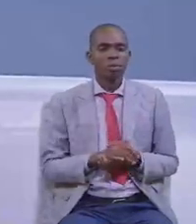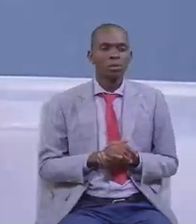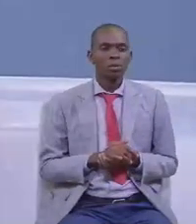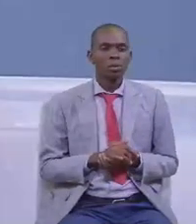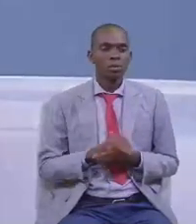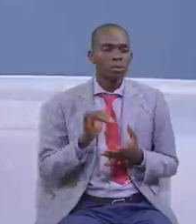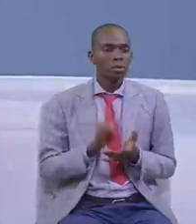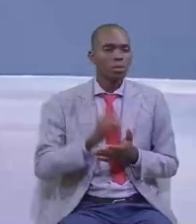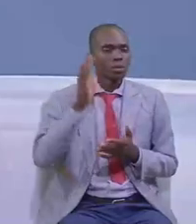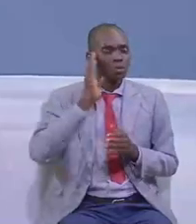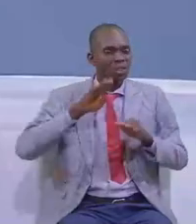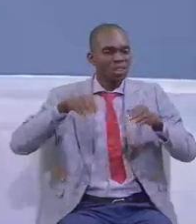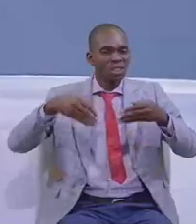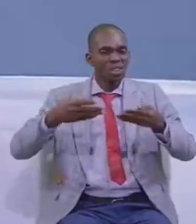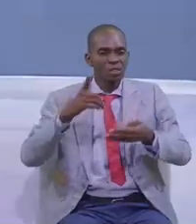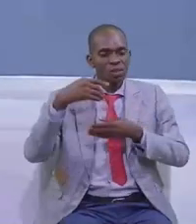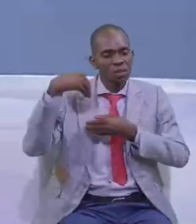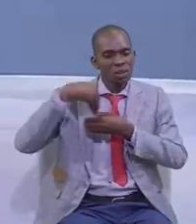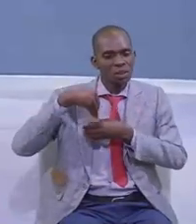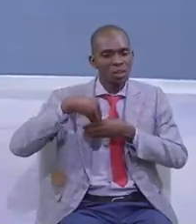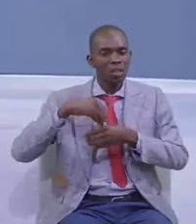Cela te donnera de l'énergie intérieure,